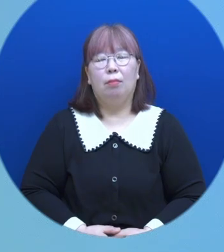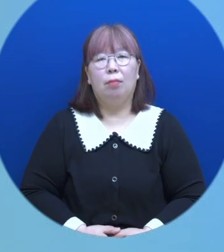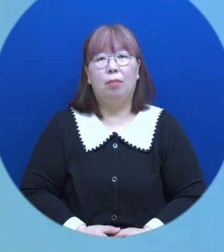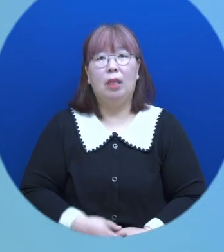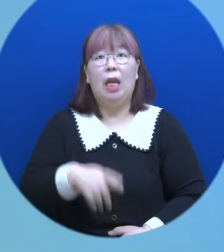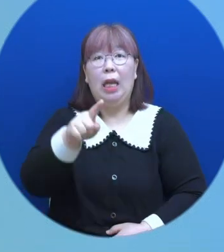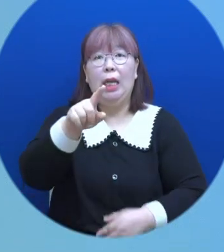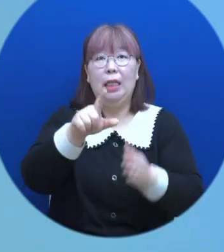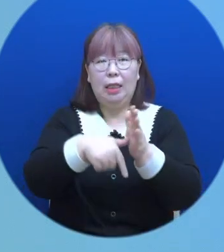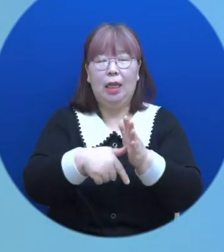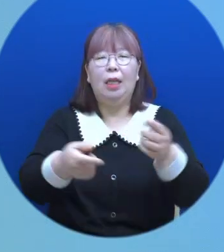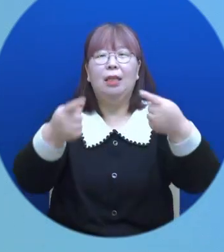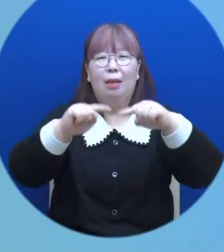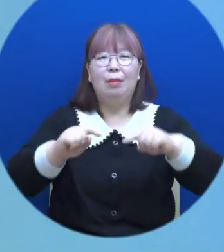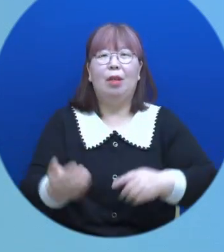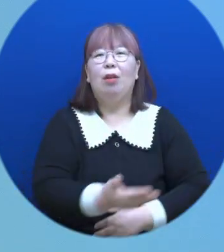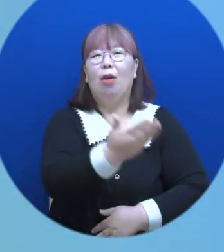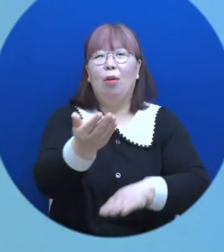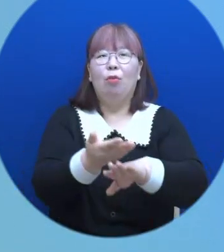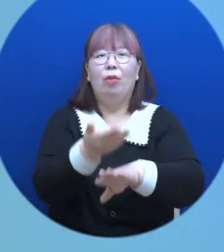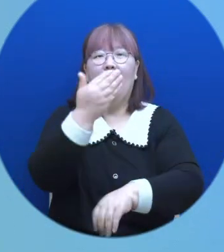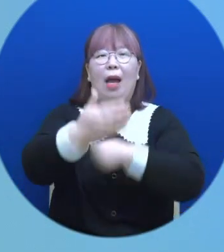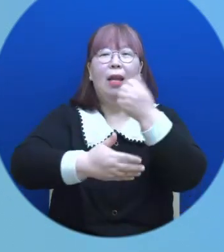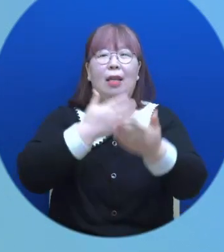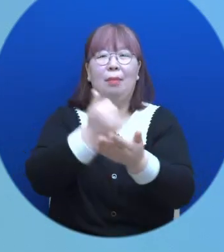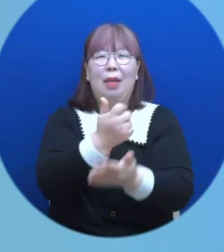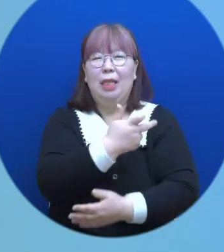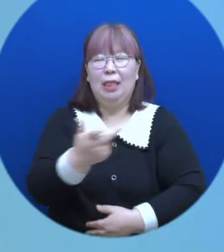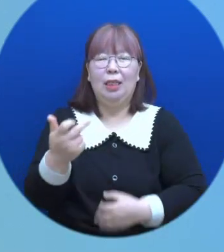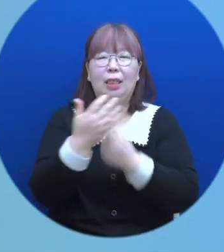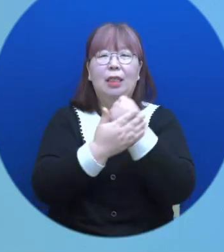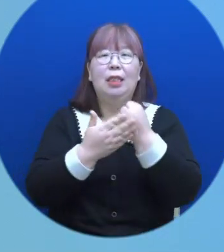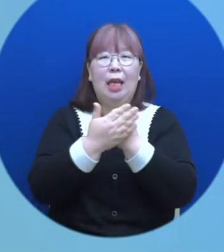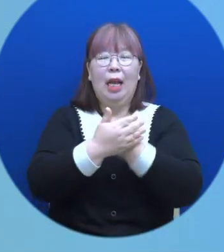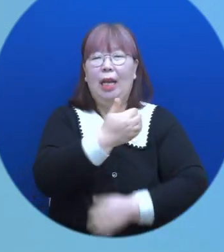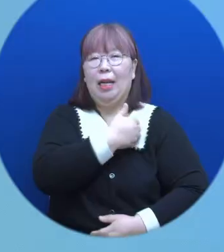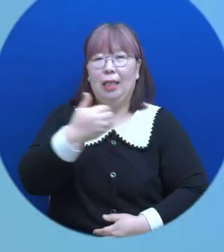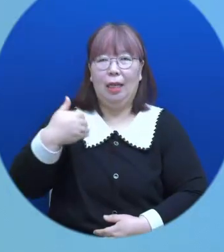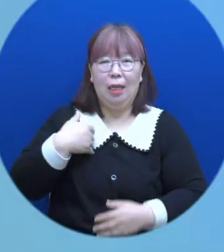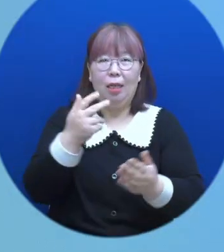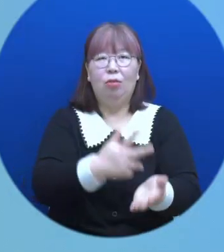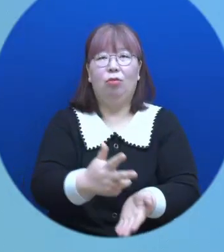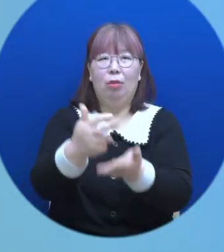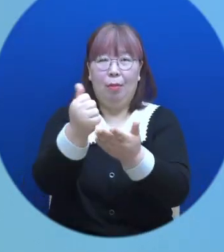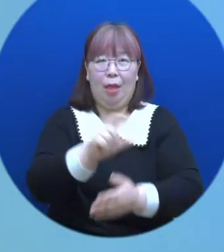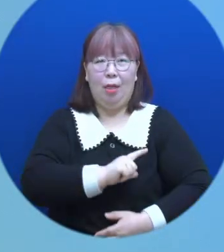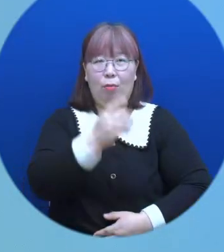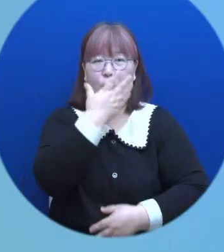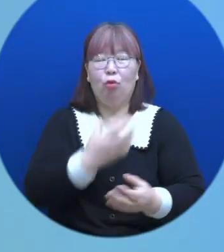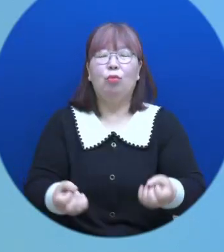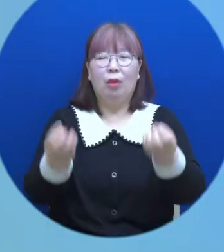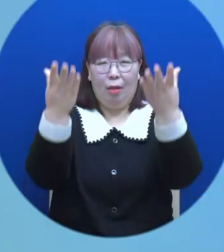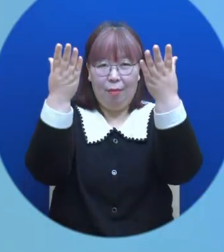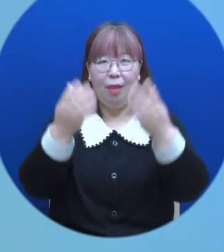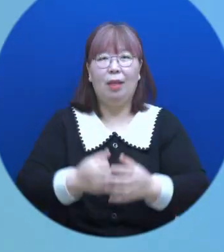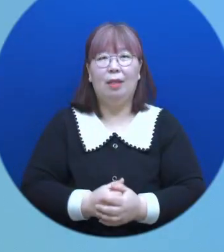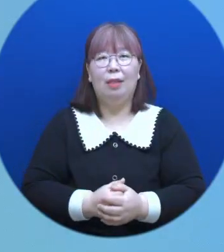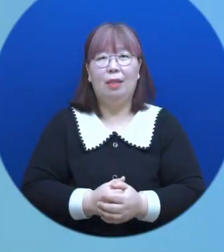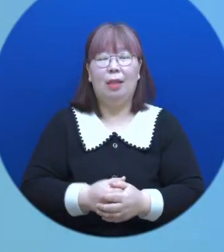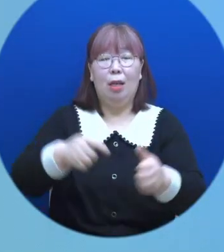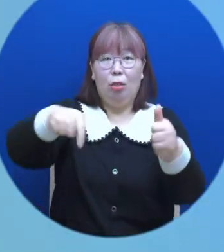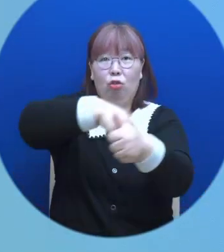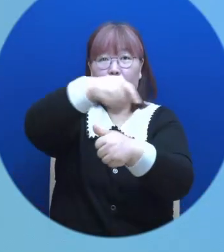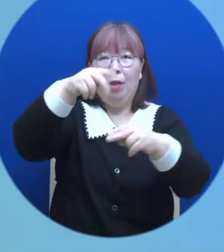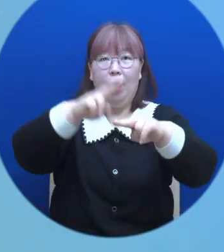우리 시간에 오신 여러분들 위해 하나님의 큰 은혜가 넘치기를 주님의 이름으로 축원합니다. 우리